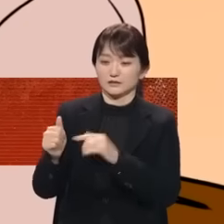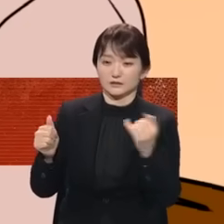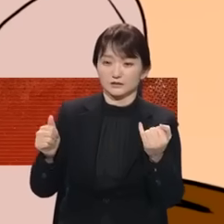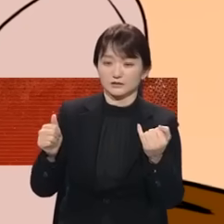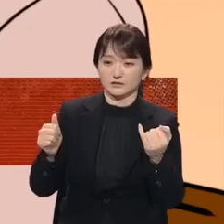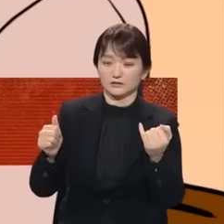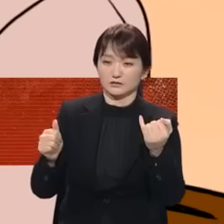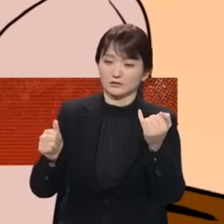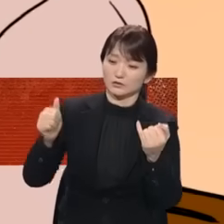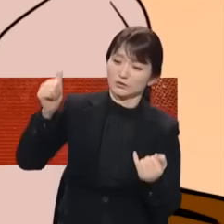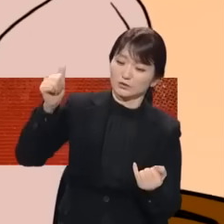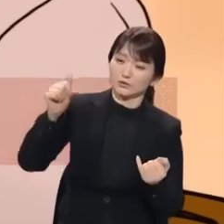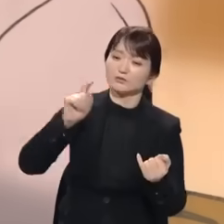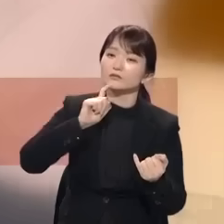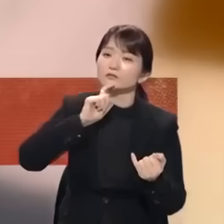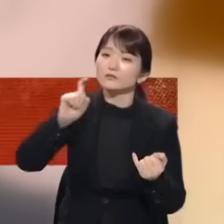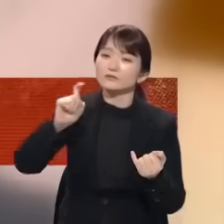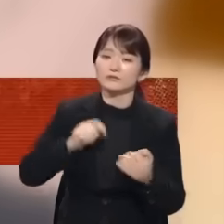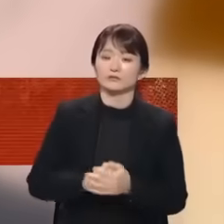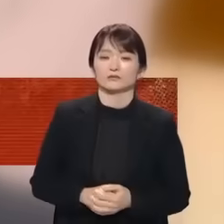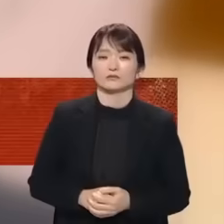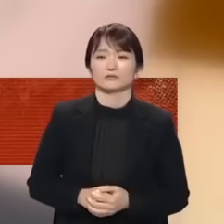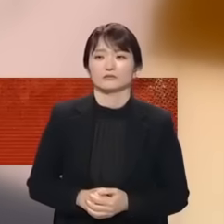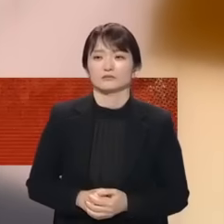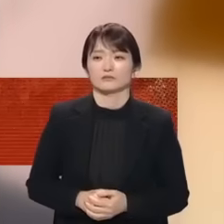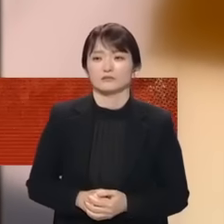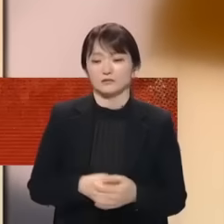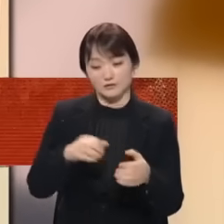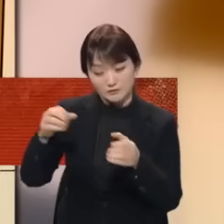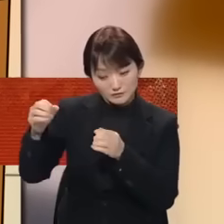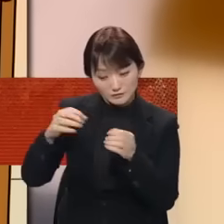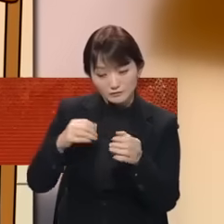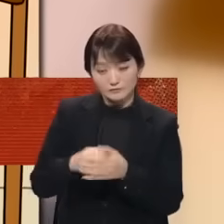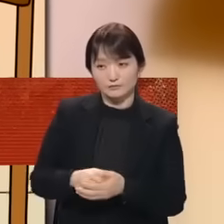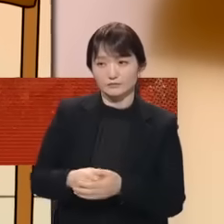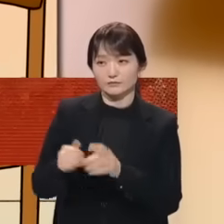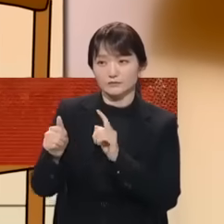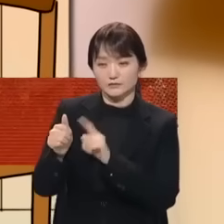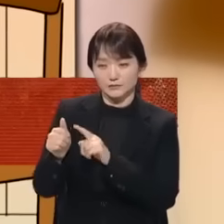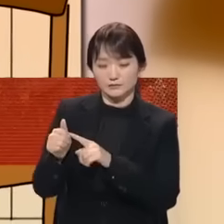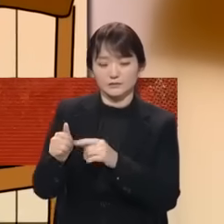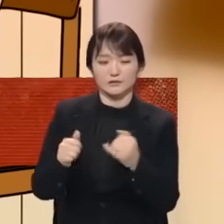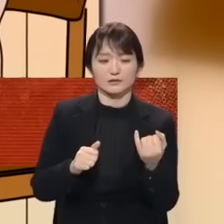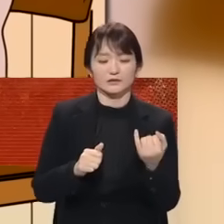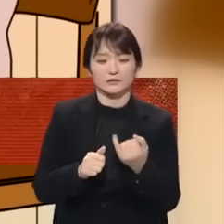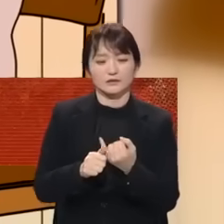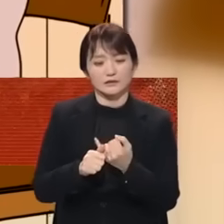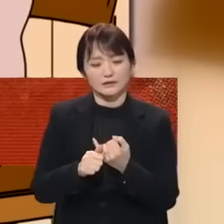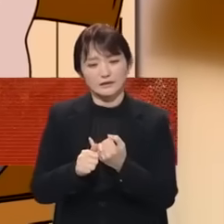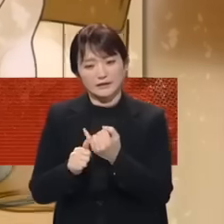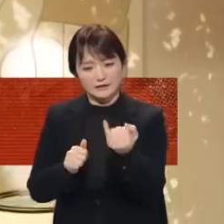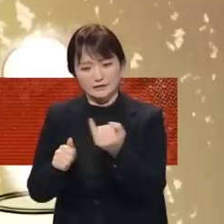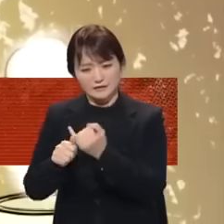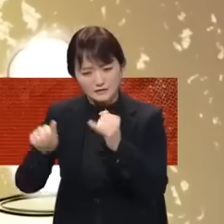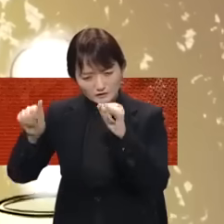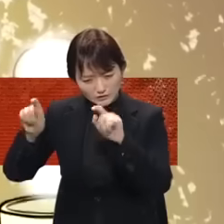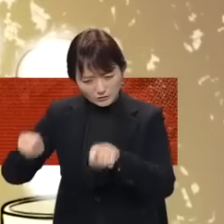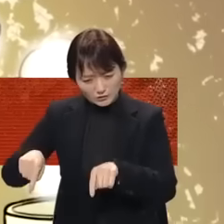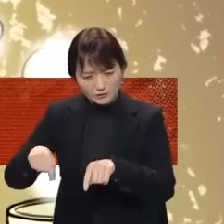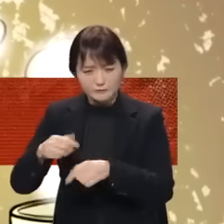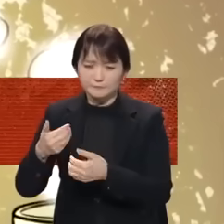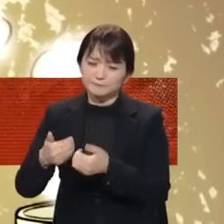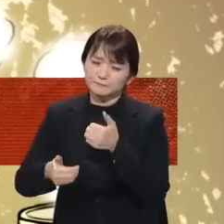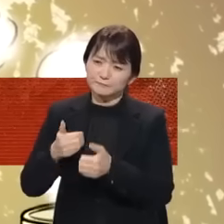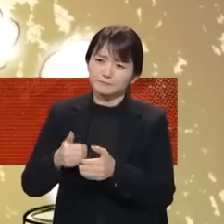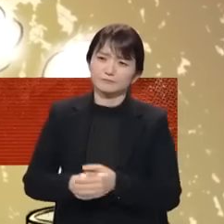당시 50대였다 얘기를 하다가이 남성이 내가 아내랑 이혼 문제로 좀 갈등 겪고 있다라는 얘기를 털어 놓습니다 그